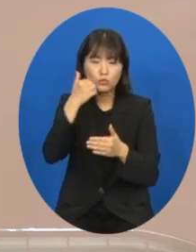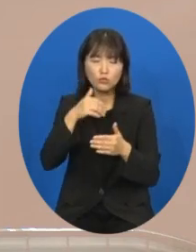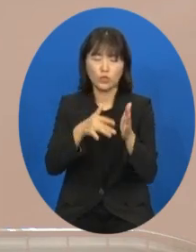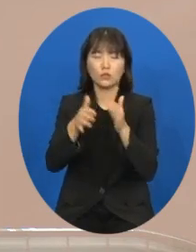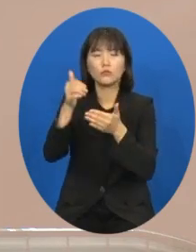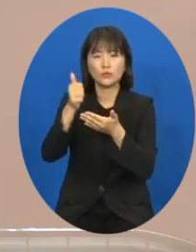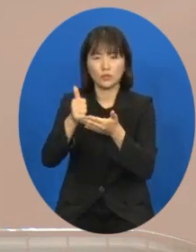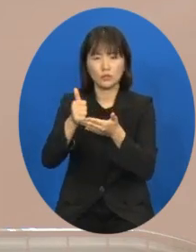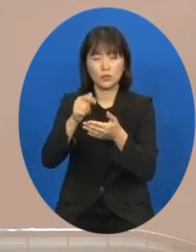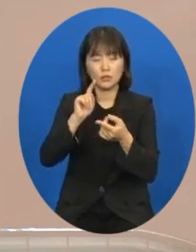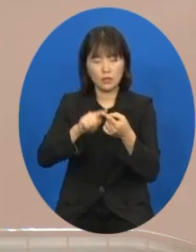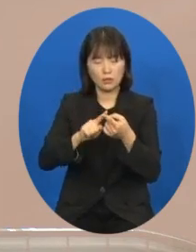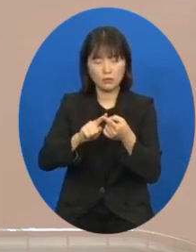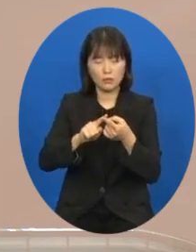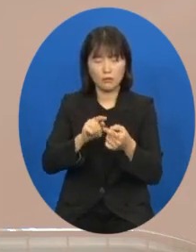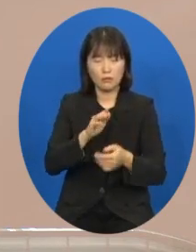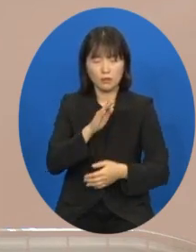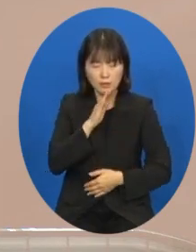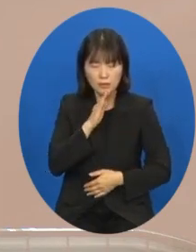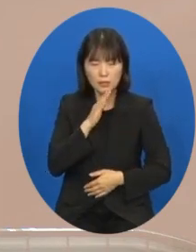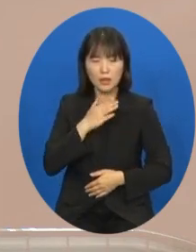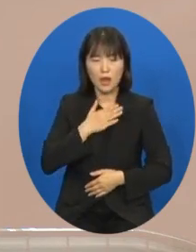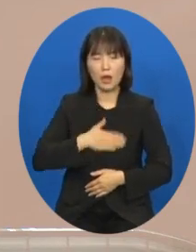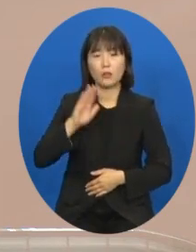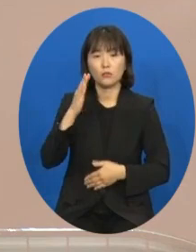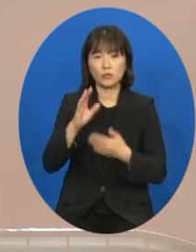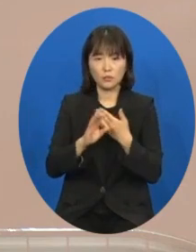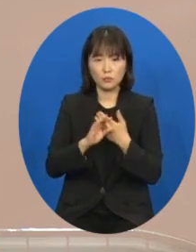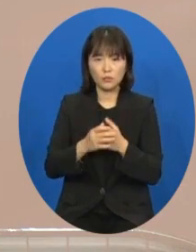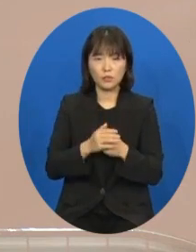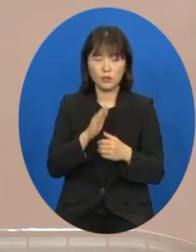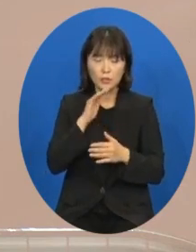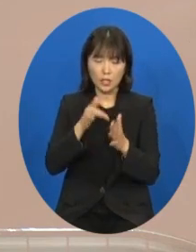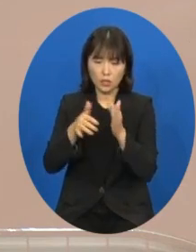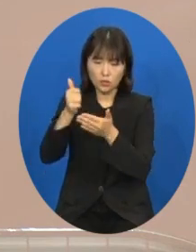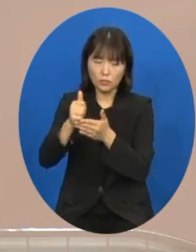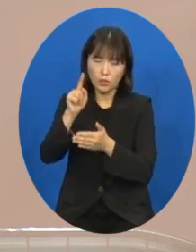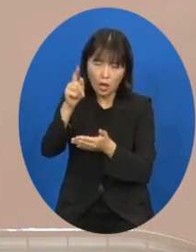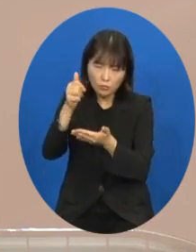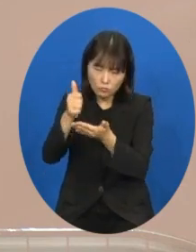사실을 진짜 여러분이 알게 되면 정말